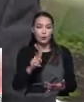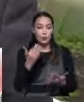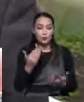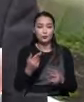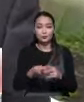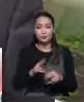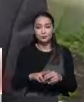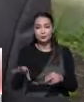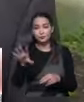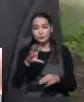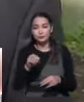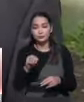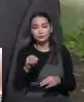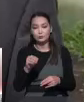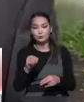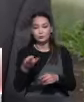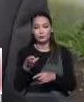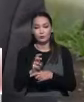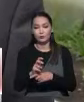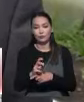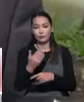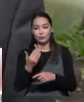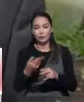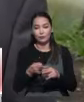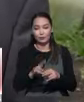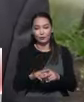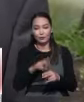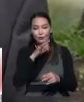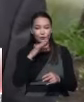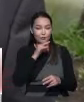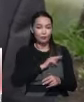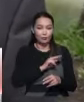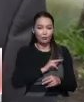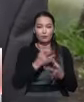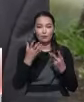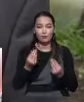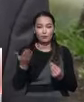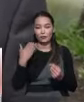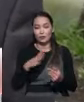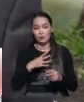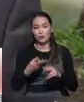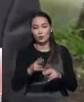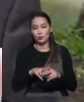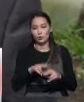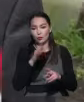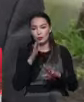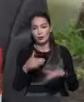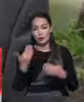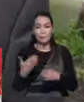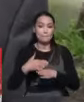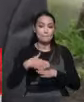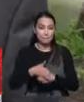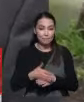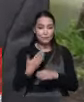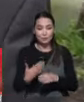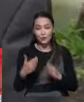ізбасарларым бар, өзінің оқытқан жігіттерім бар, қазіргі кезінде журналистика факультетінде келіп